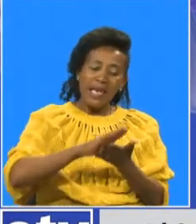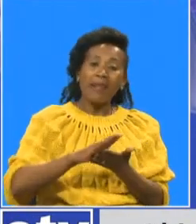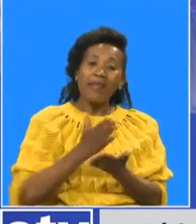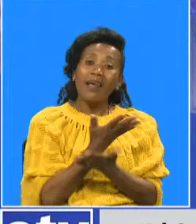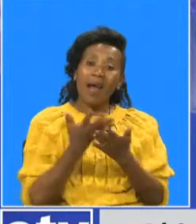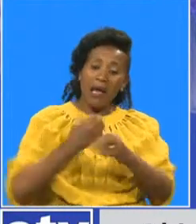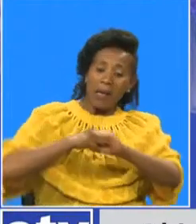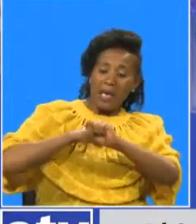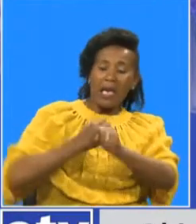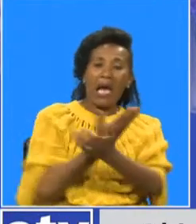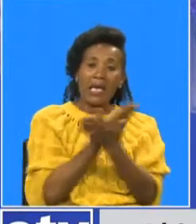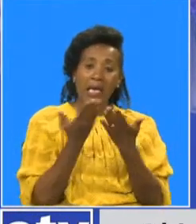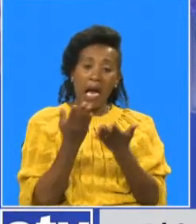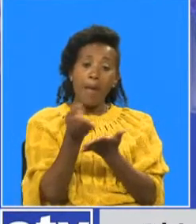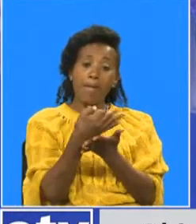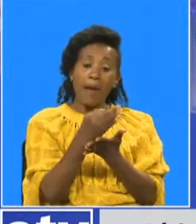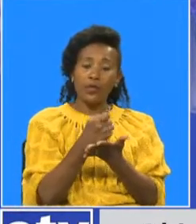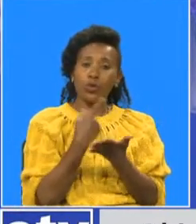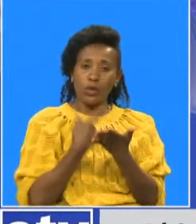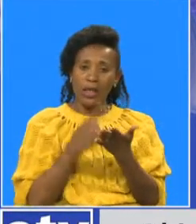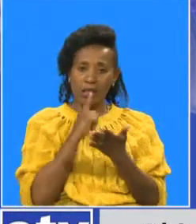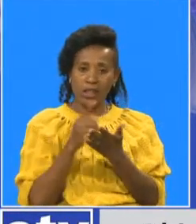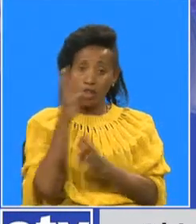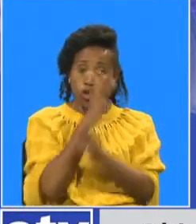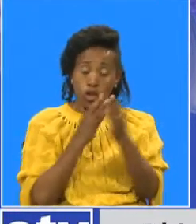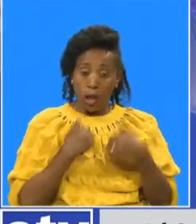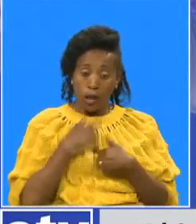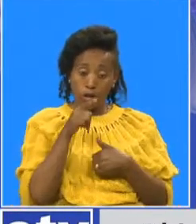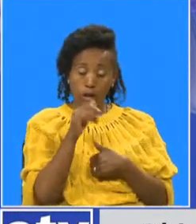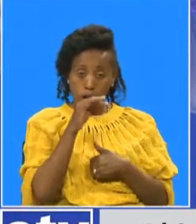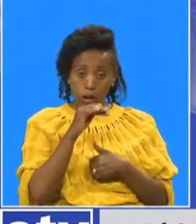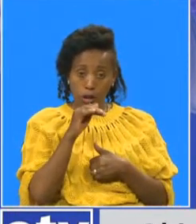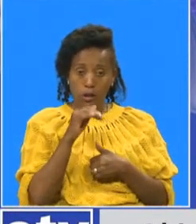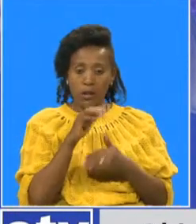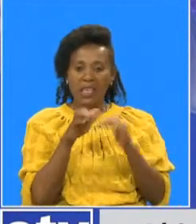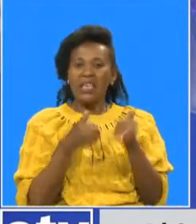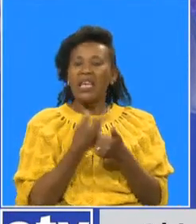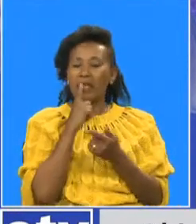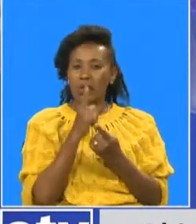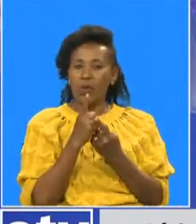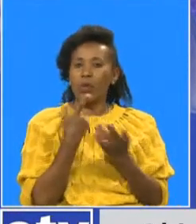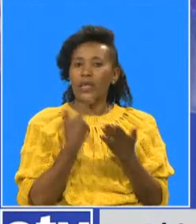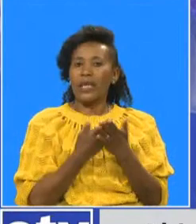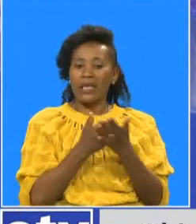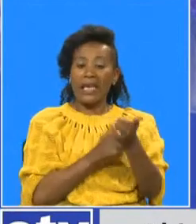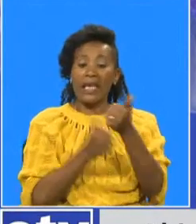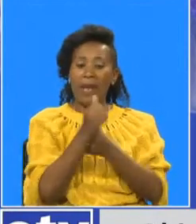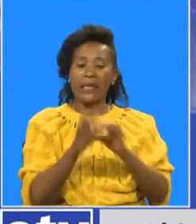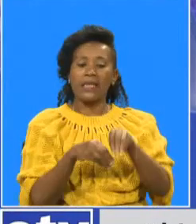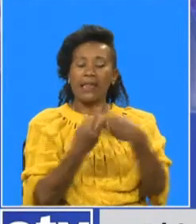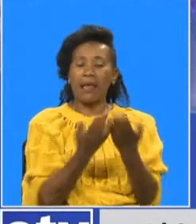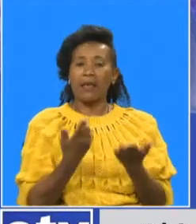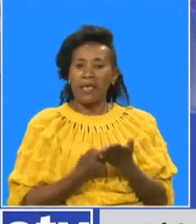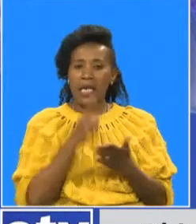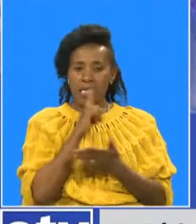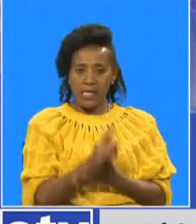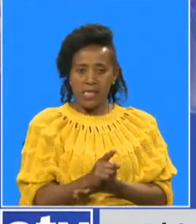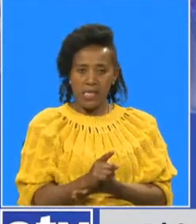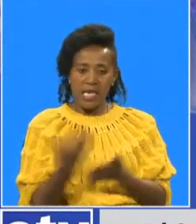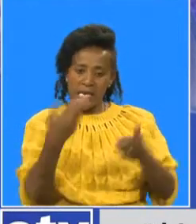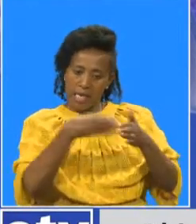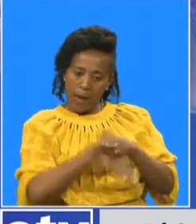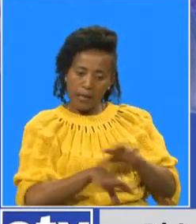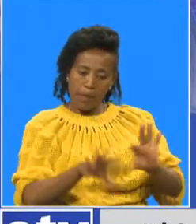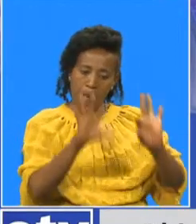እቃዎች፣ የመከላከያ እቃዎች የሚያመርቱ የፎሬን ከረንሲ ችግር አለባቸው። ሶ እንዴት አድርገን ፕራዮሪቲ ሰጥተን እነዚህ